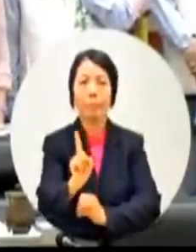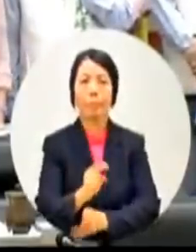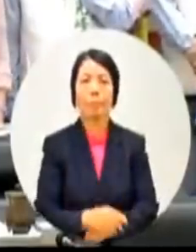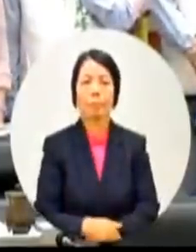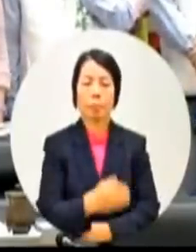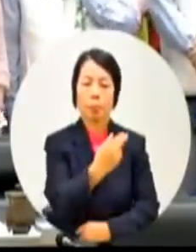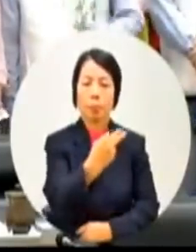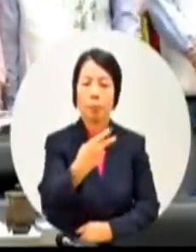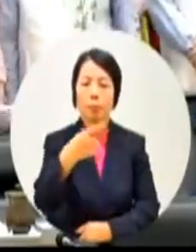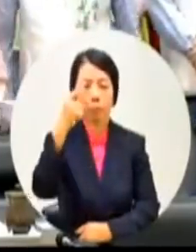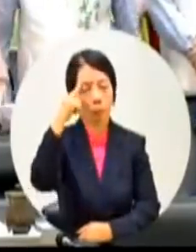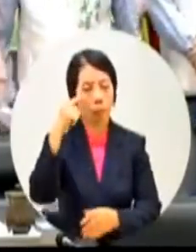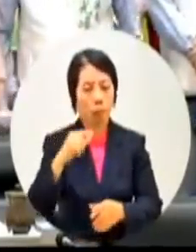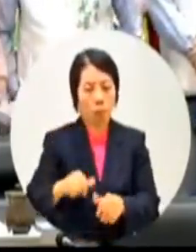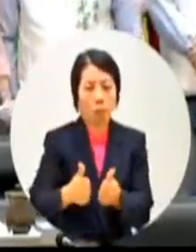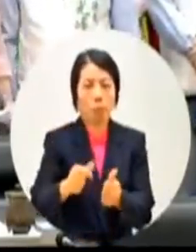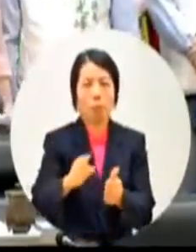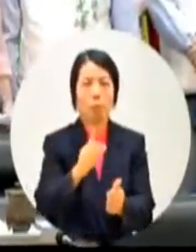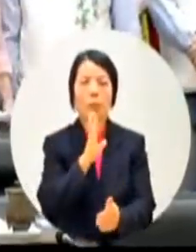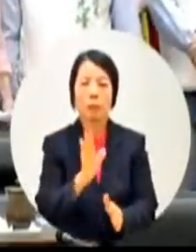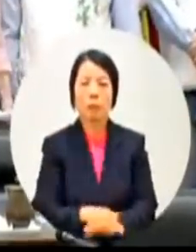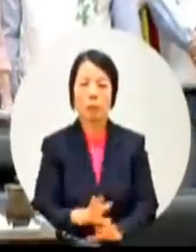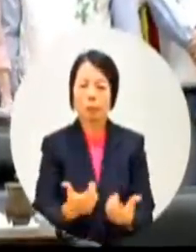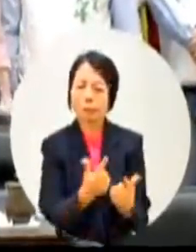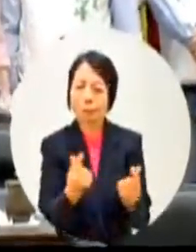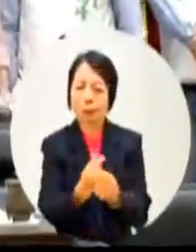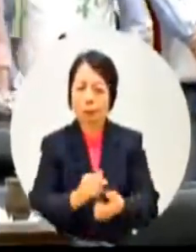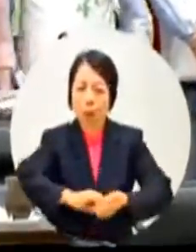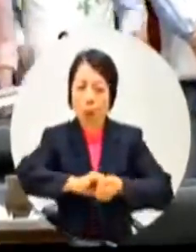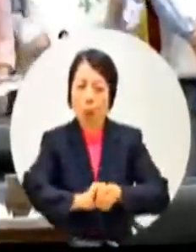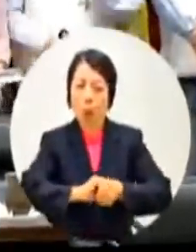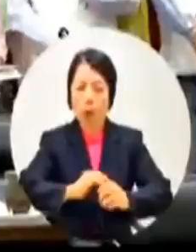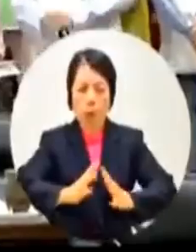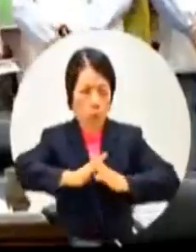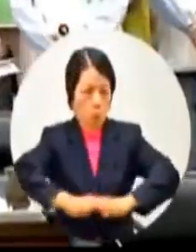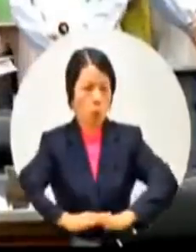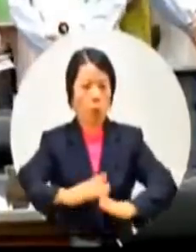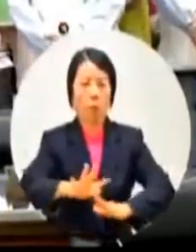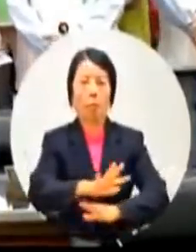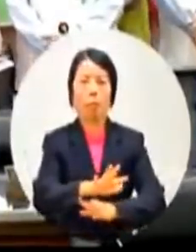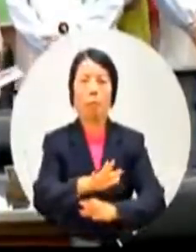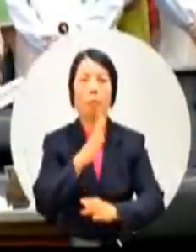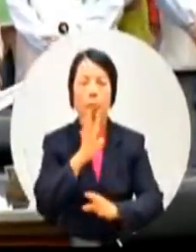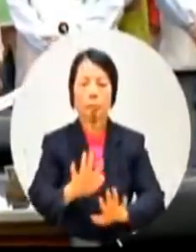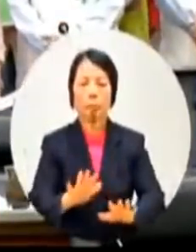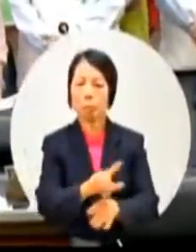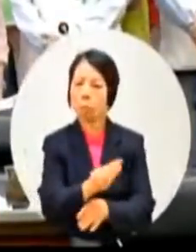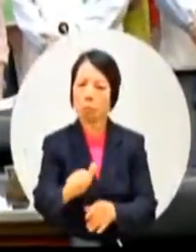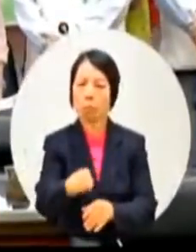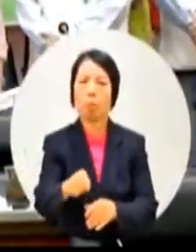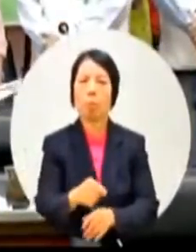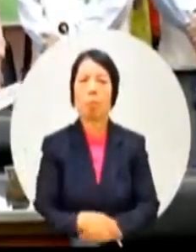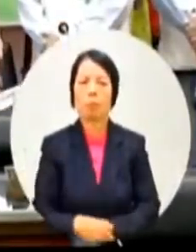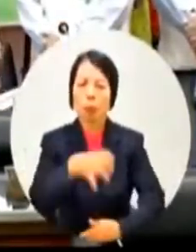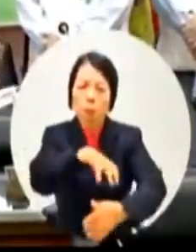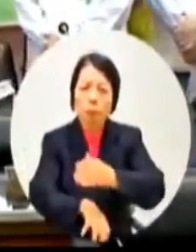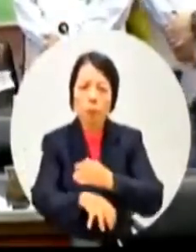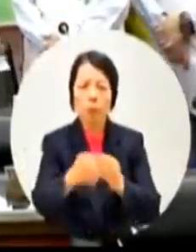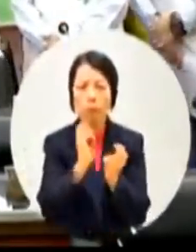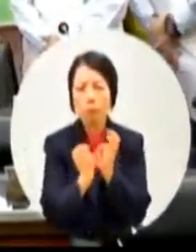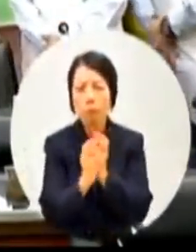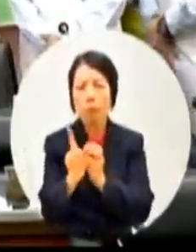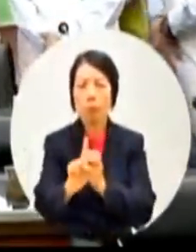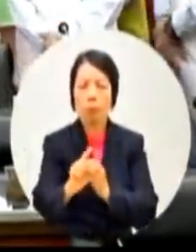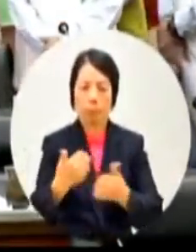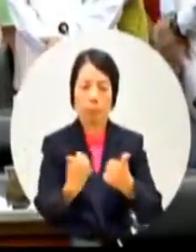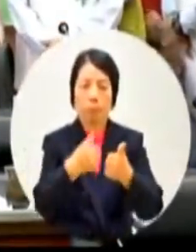海神针，哦，这是很重要。伊的具体内容是啥物？是不是市长会当立即属听下，甲所有吼，咱